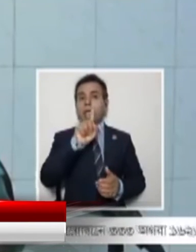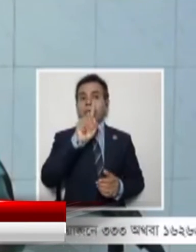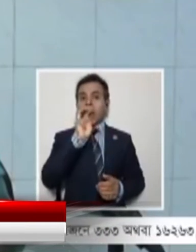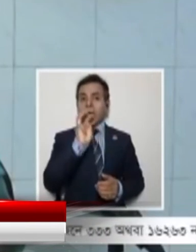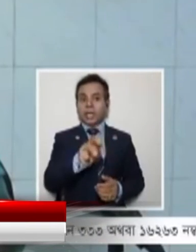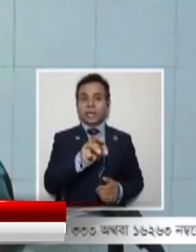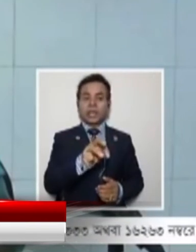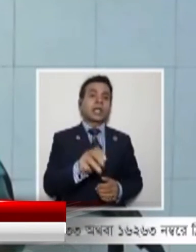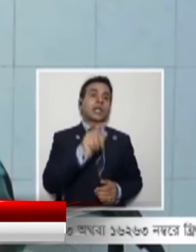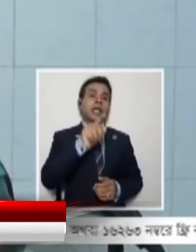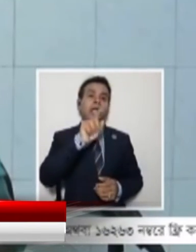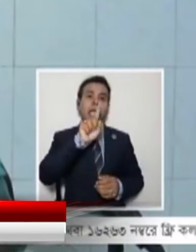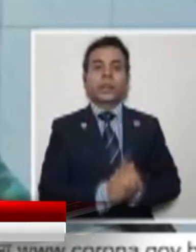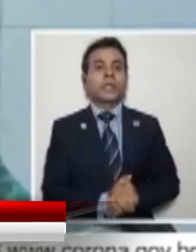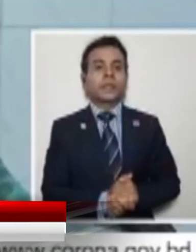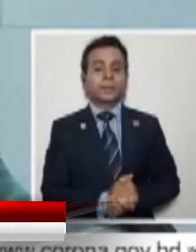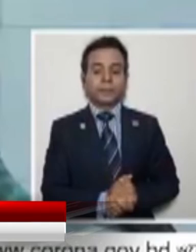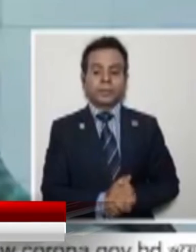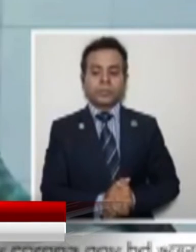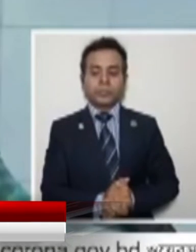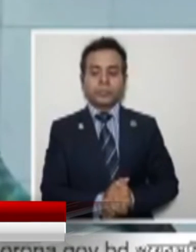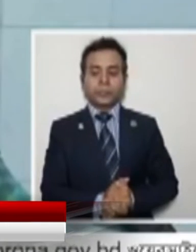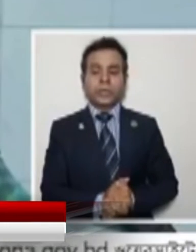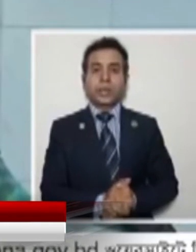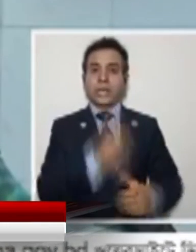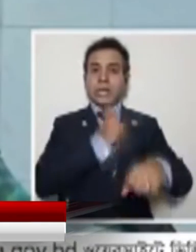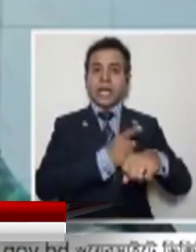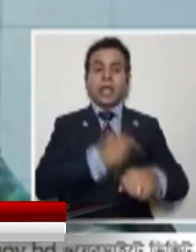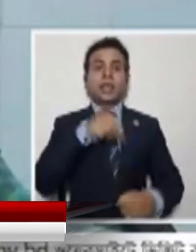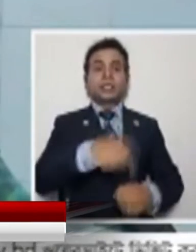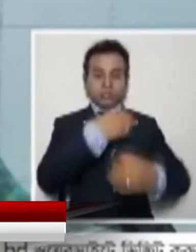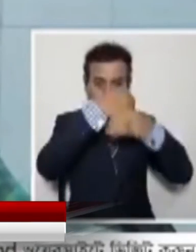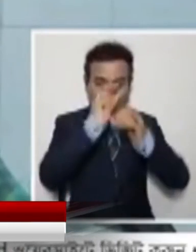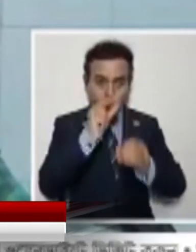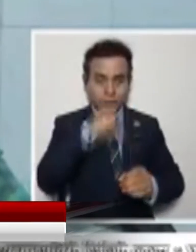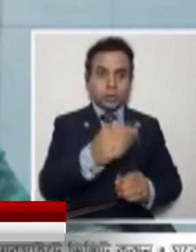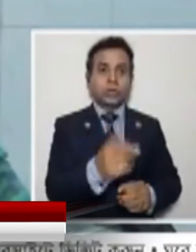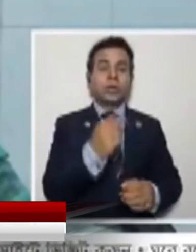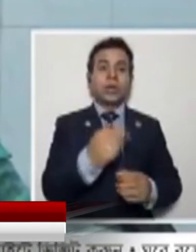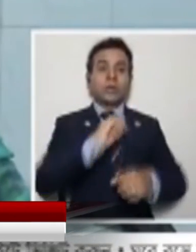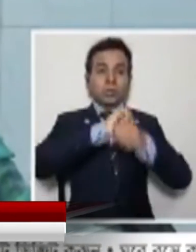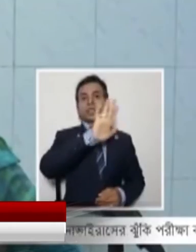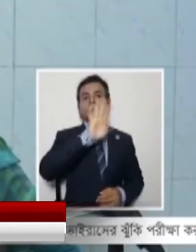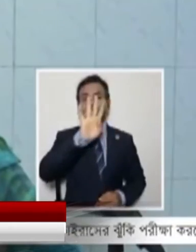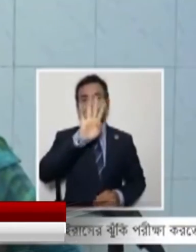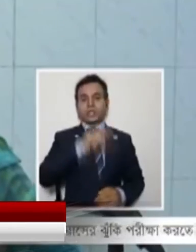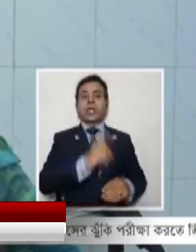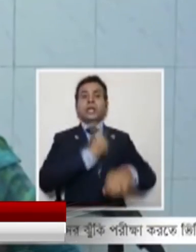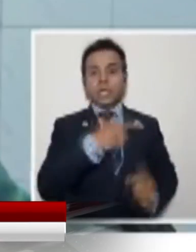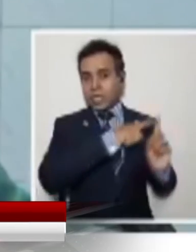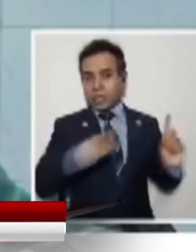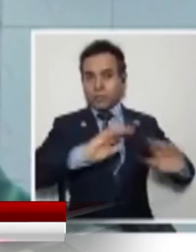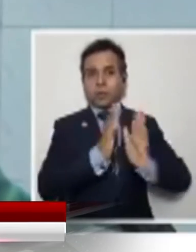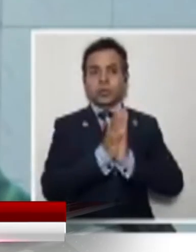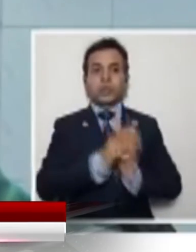হয়েছে। এর মধ্যে আমাদের ঢাকার 754 জন এবং ঢাকার বাইরের ল্যাবগুলিতে শনাক্ত হয়েছে 287